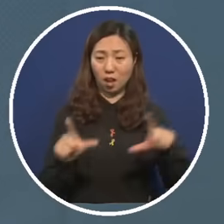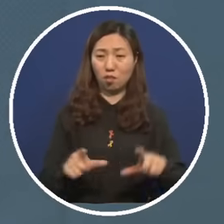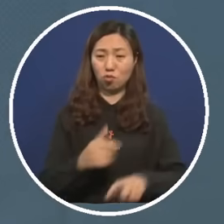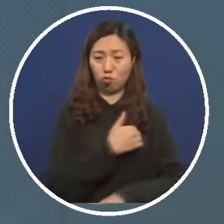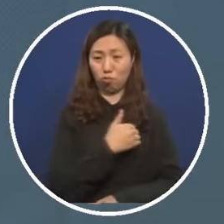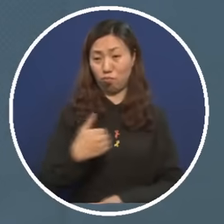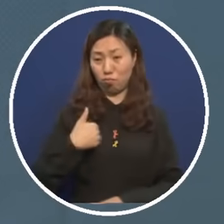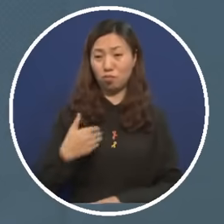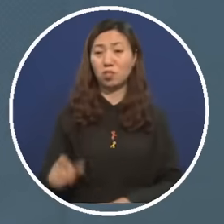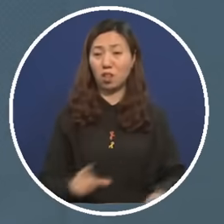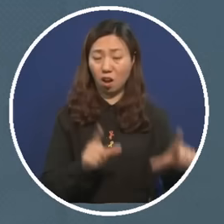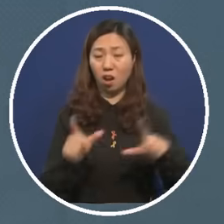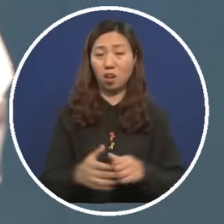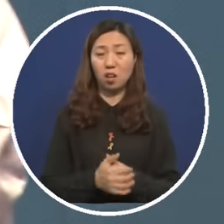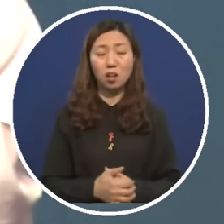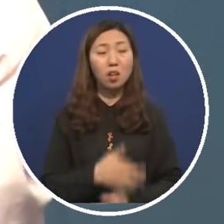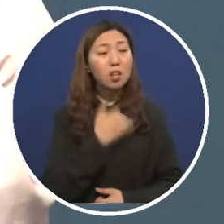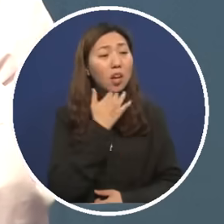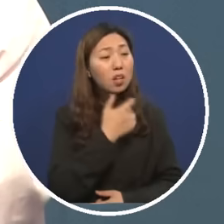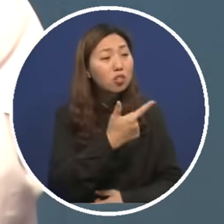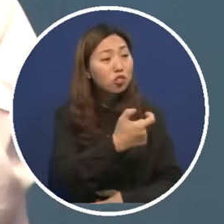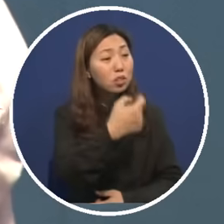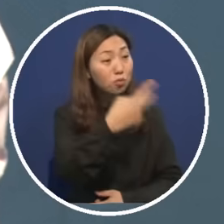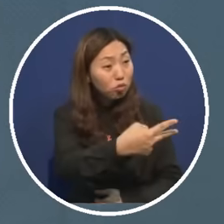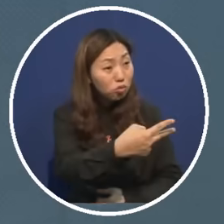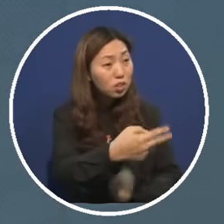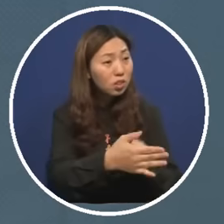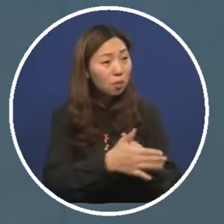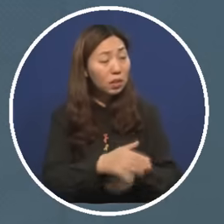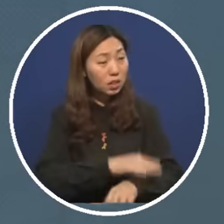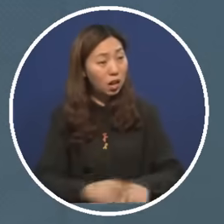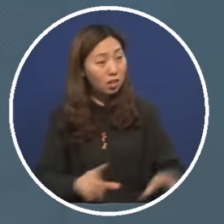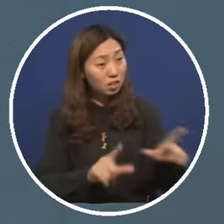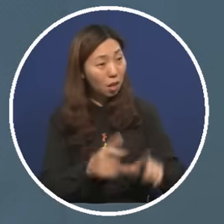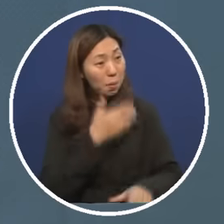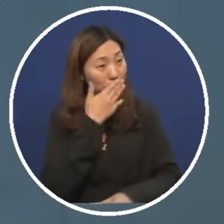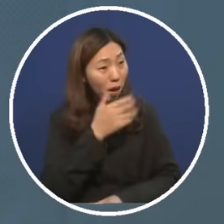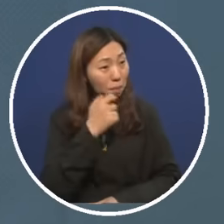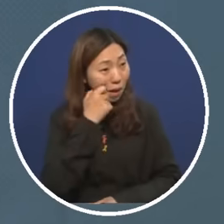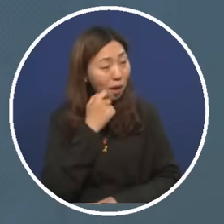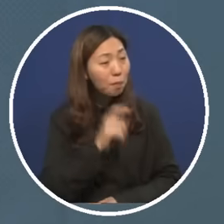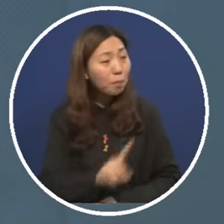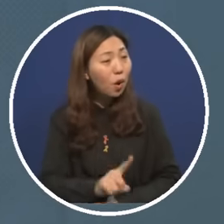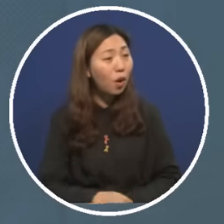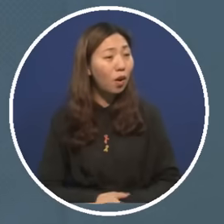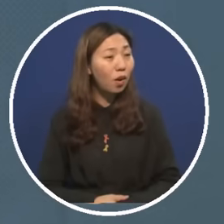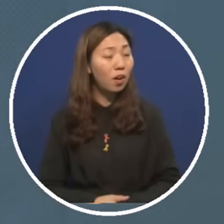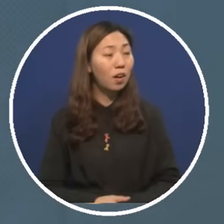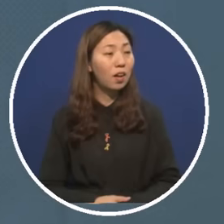살잖아요. 자기 60돌이니까 잘 살 수 있을까요? 없을까요?